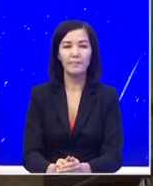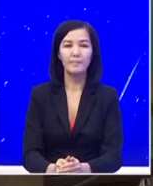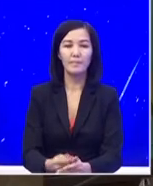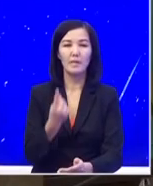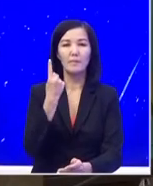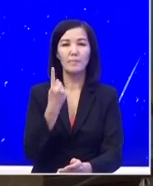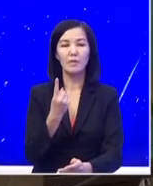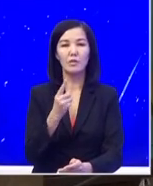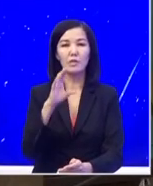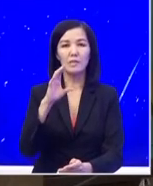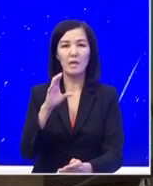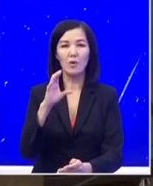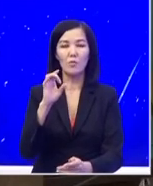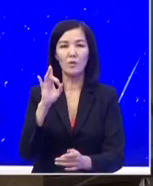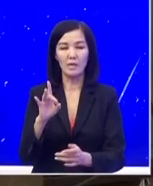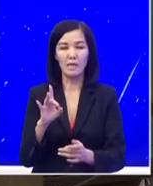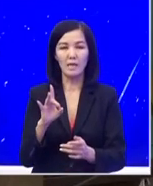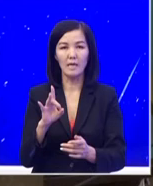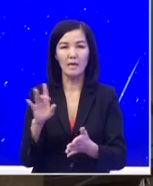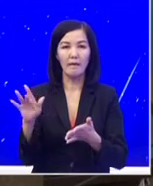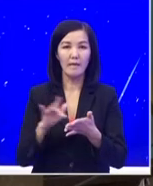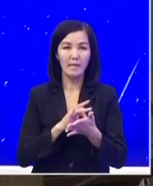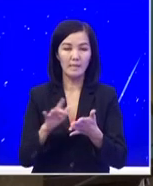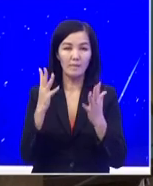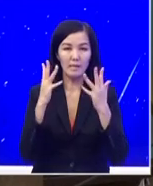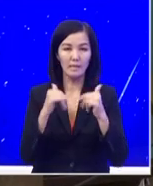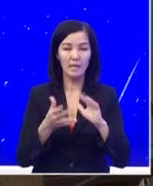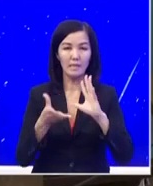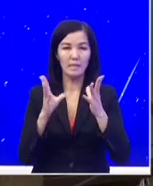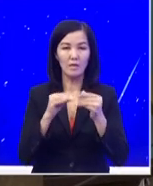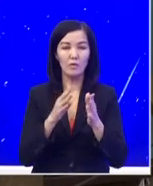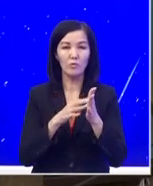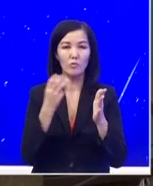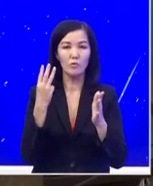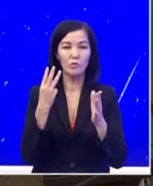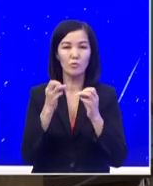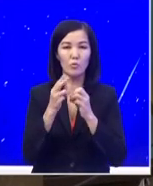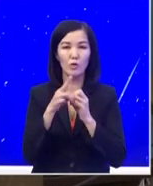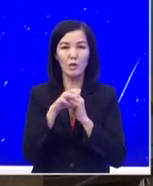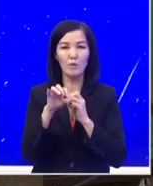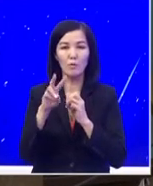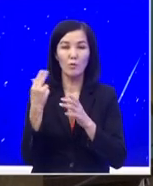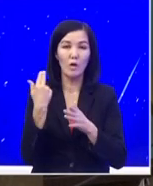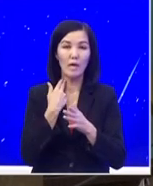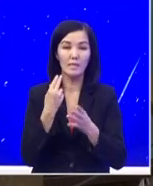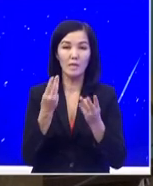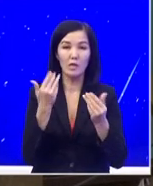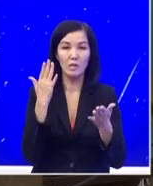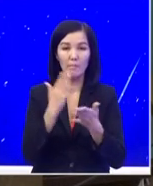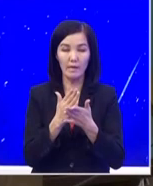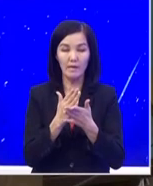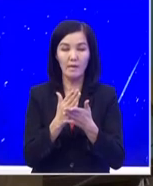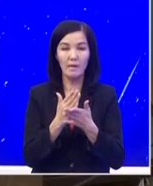1 сәуірге есептелген статистика бойынша бізде 912 миллион берешек бар қарыз